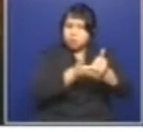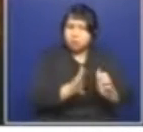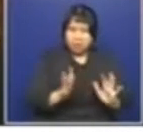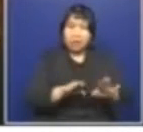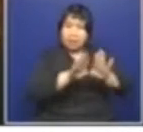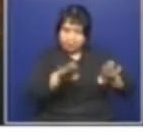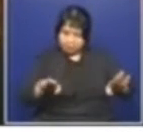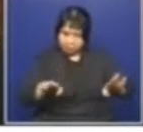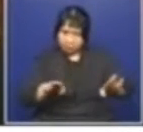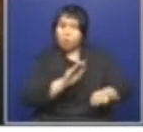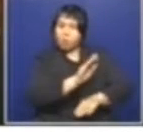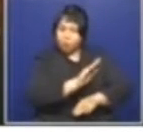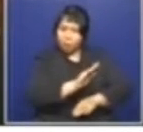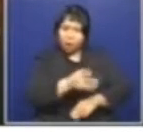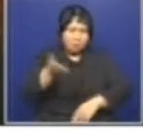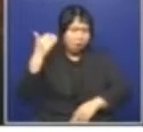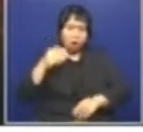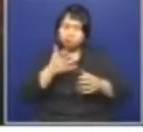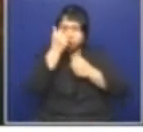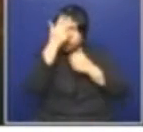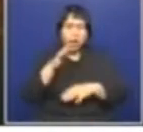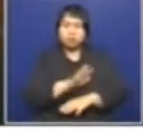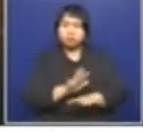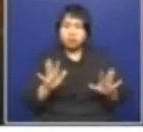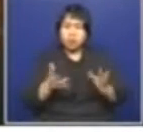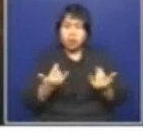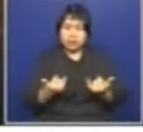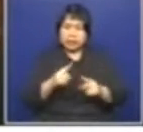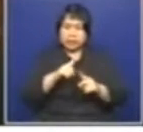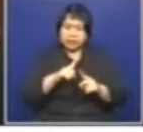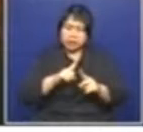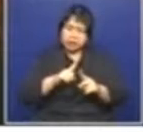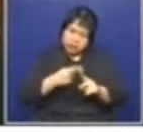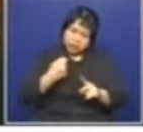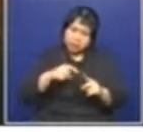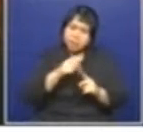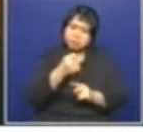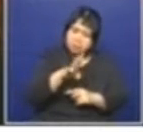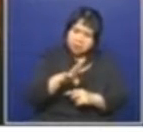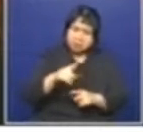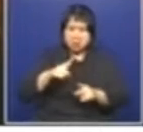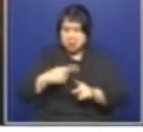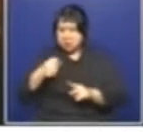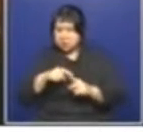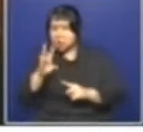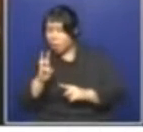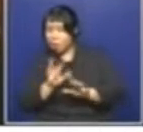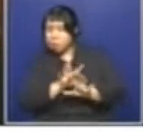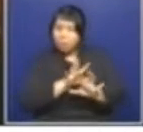เขาหลับไหลไปนานแล้วเราเรียกร้องว่าเออยุค14ตุลา6ตุลามีเยาวชนออกมาหายไปในหมดโผล่มา